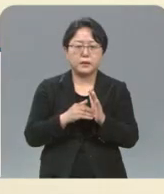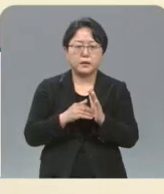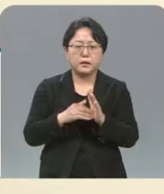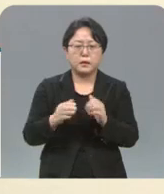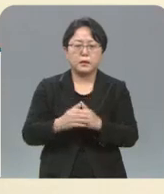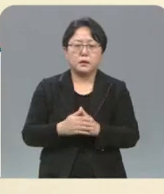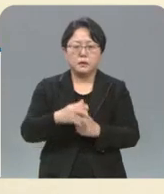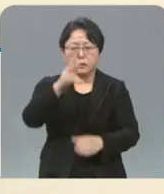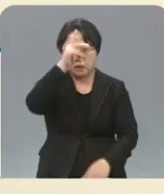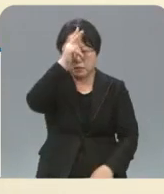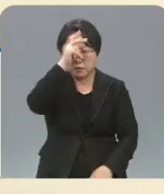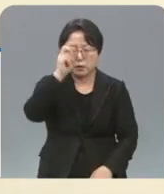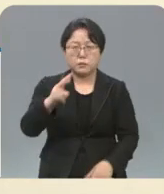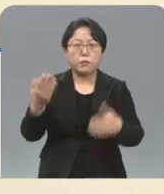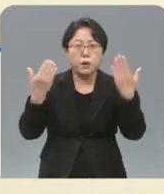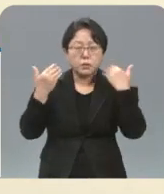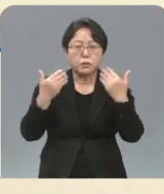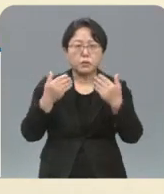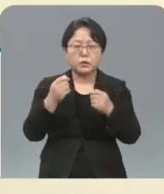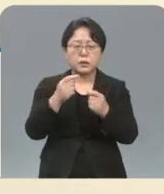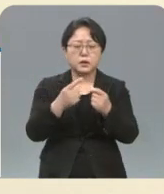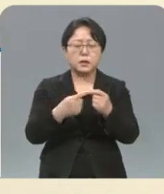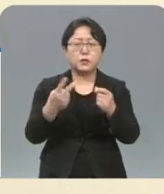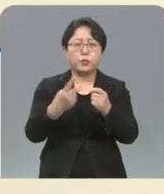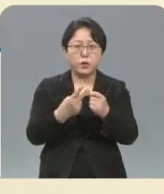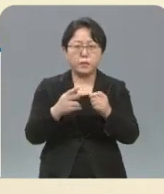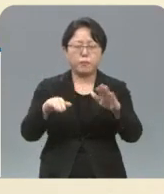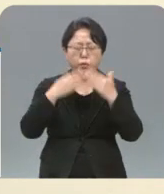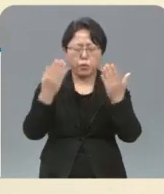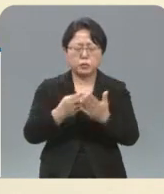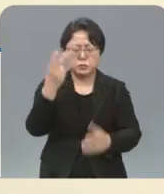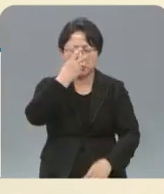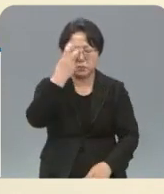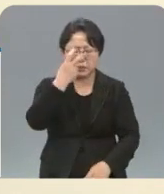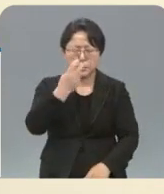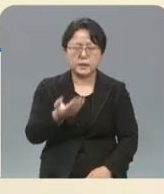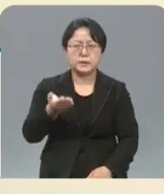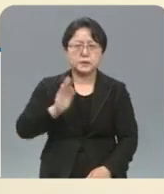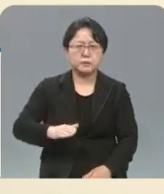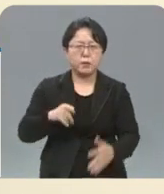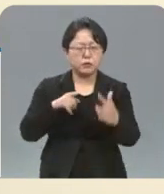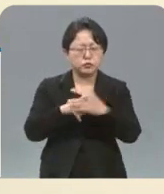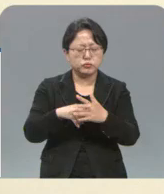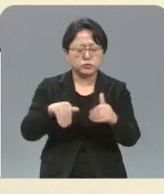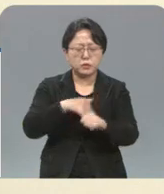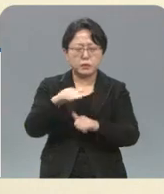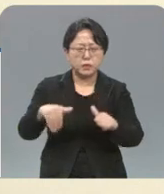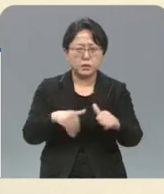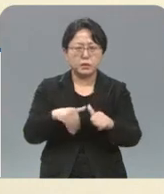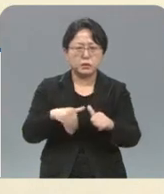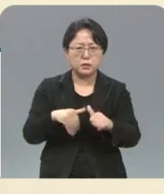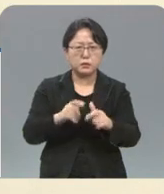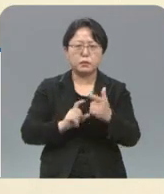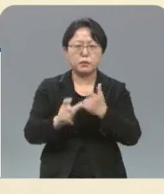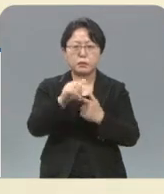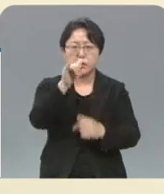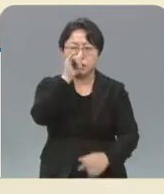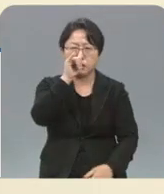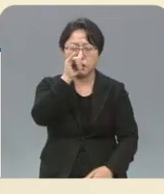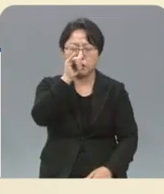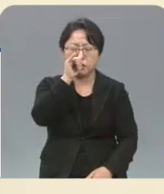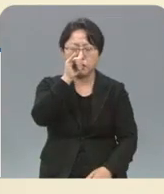두 차례에 걸쳐 전 과목 전수조사를 펼쳤으나 유출 징후를